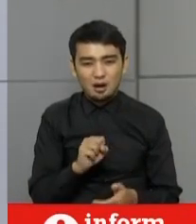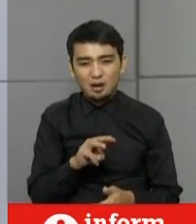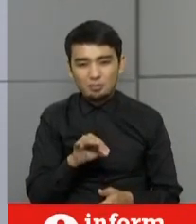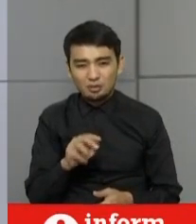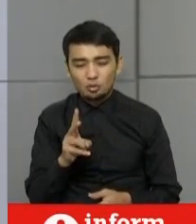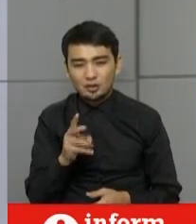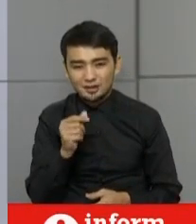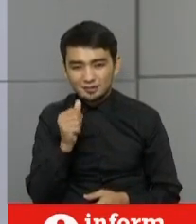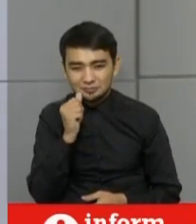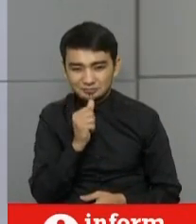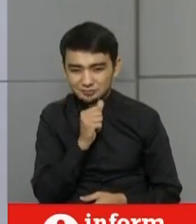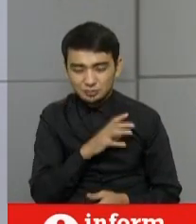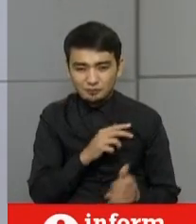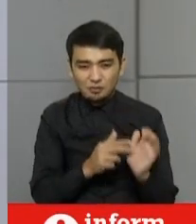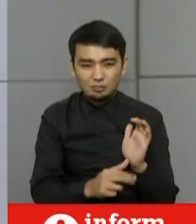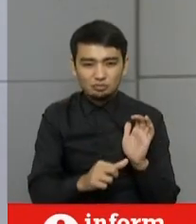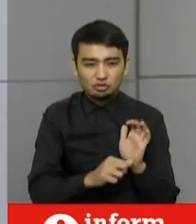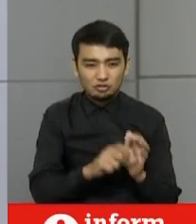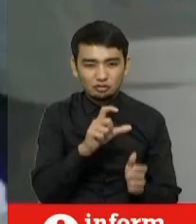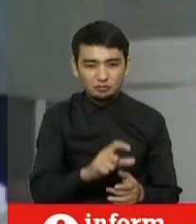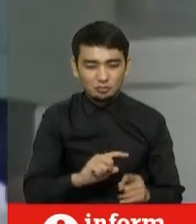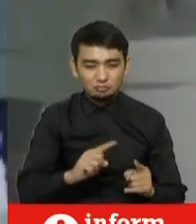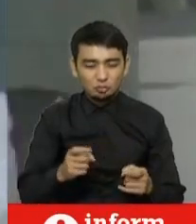жасырған 86 борышкерді анықтадық.